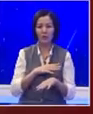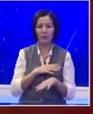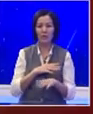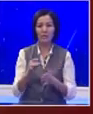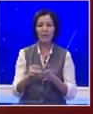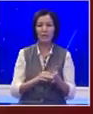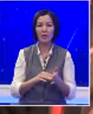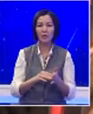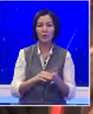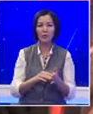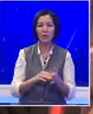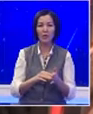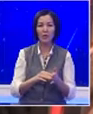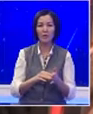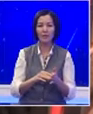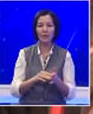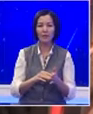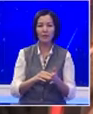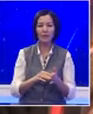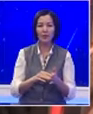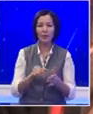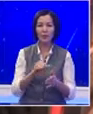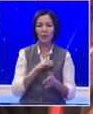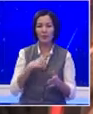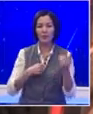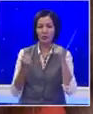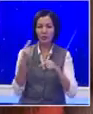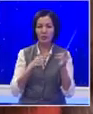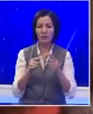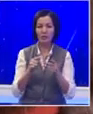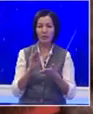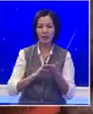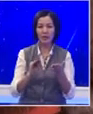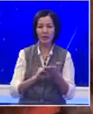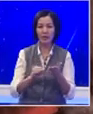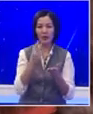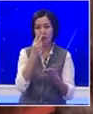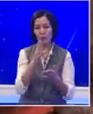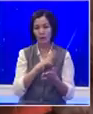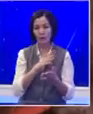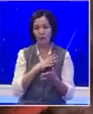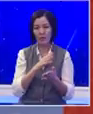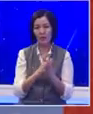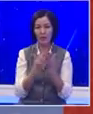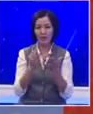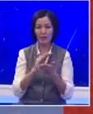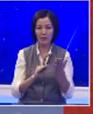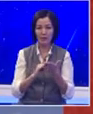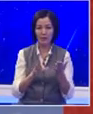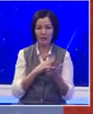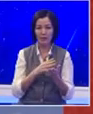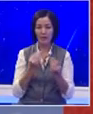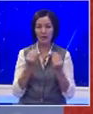келген дұшпанмен белдессең не арман деп шерленеді ақын. Осылайша көзбен көргенін ақ қағазға жыр етіп жазудан еш